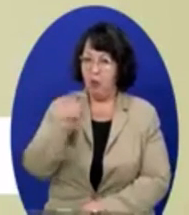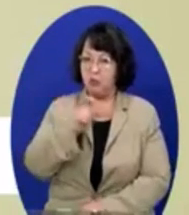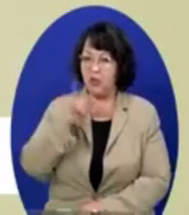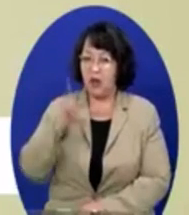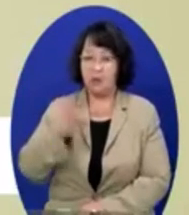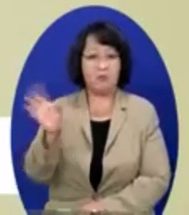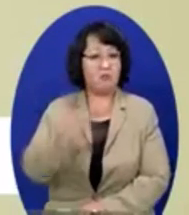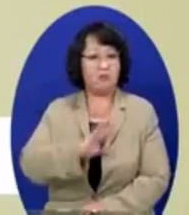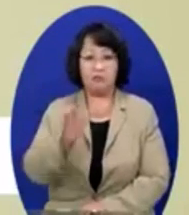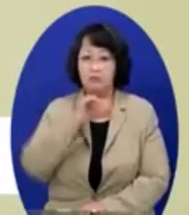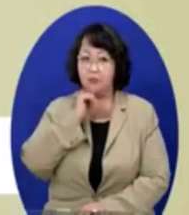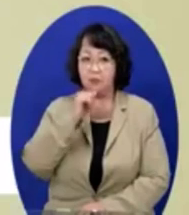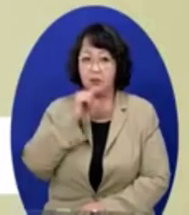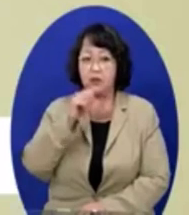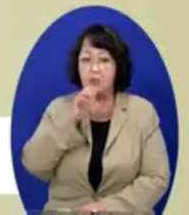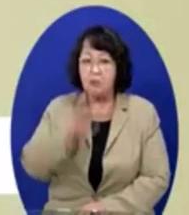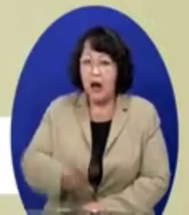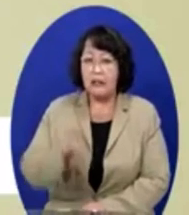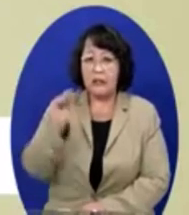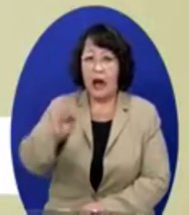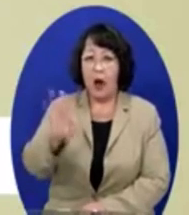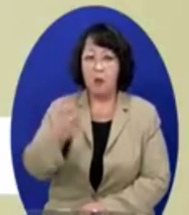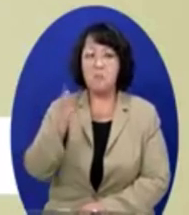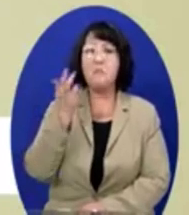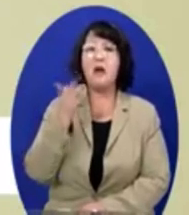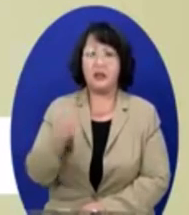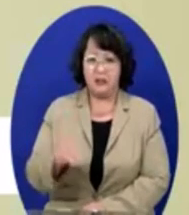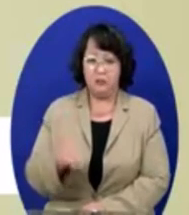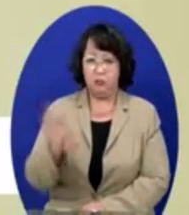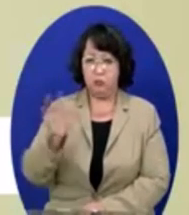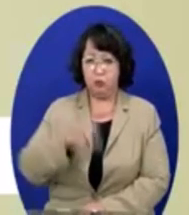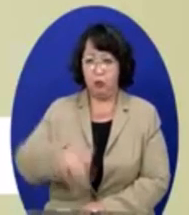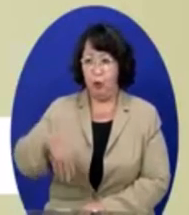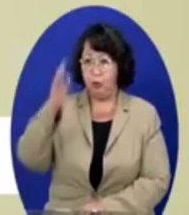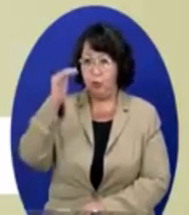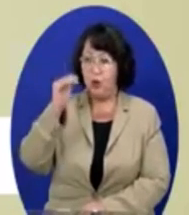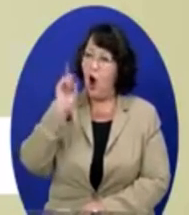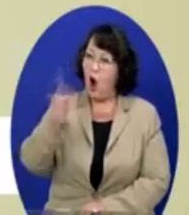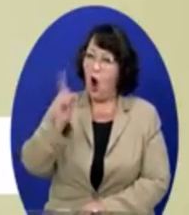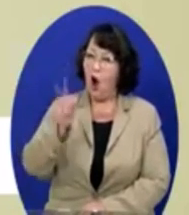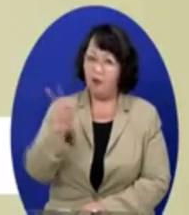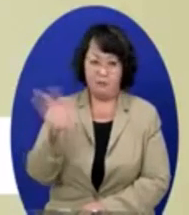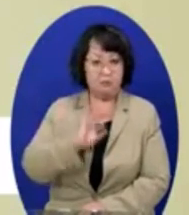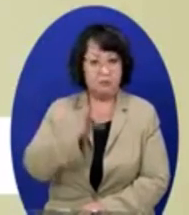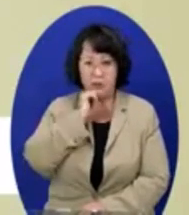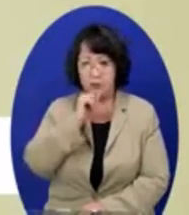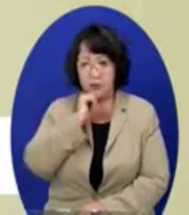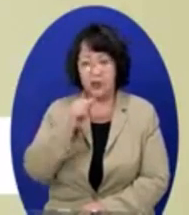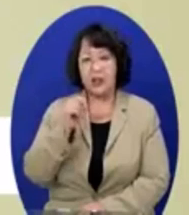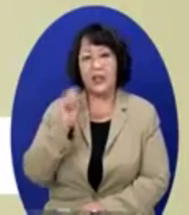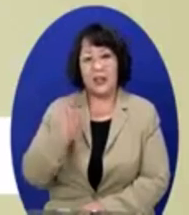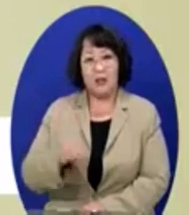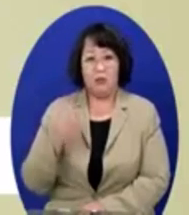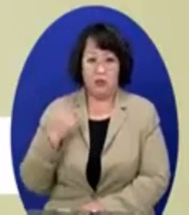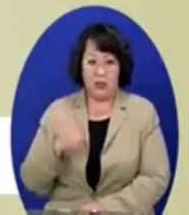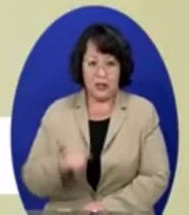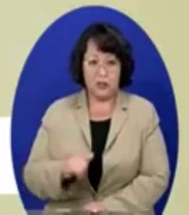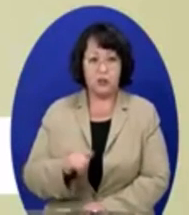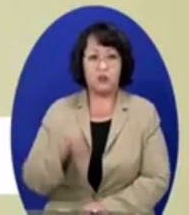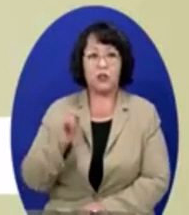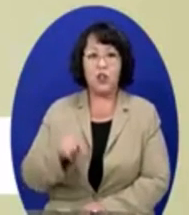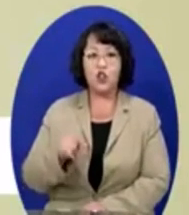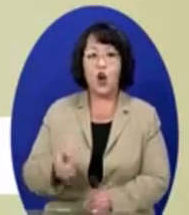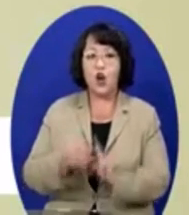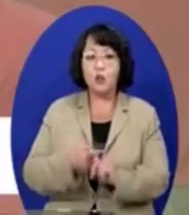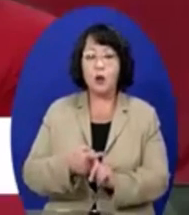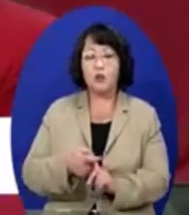гэсэн үзэл бодолгүй тогтсон тийм байхгүй. Ийм болчихгүй гэдэг. Тэгээ энэ тал дээр одоо контентууд